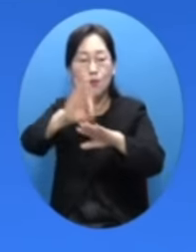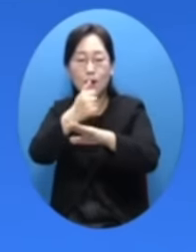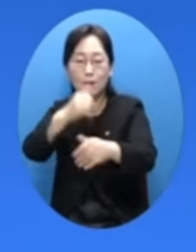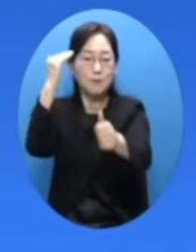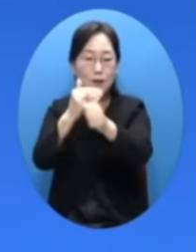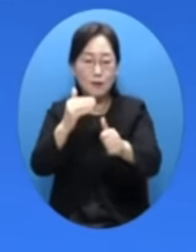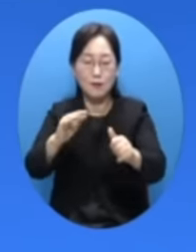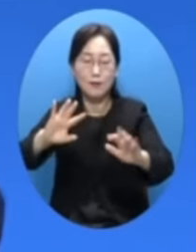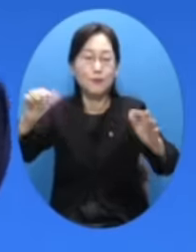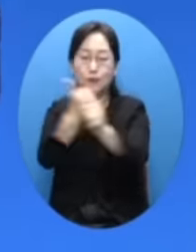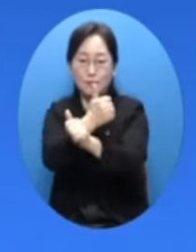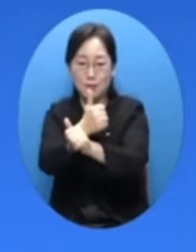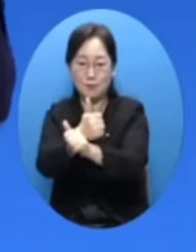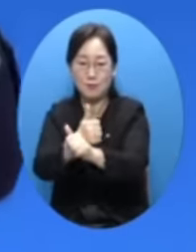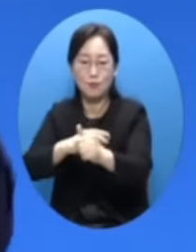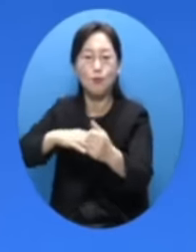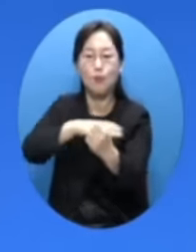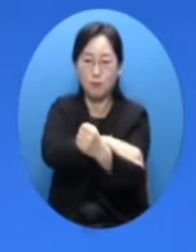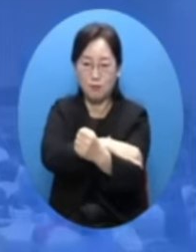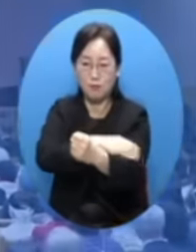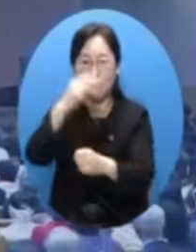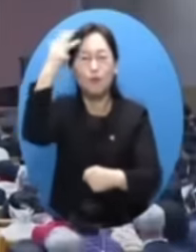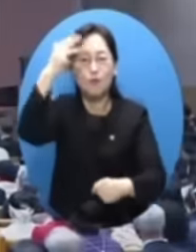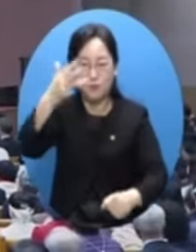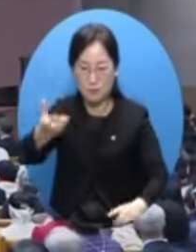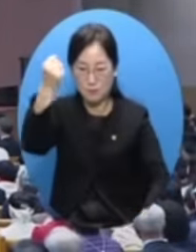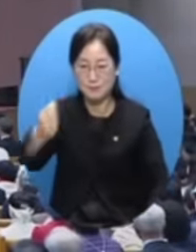있었는데, 그가